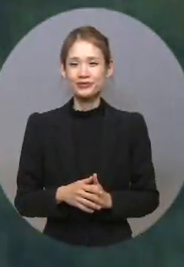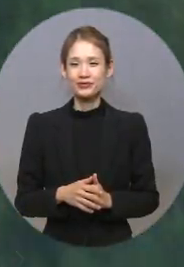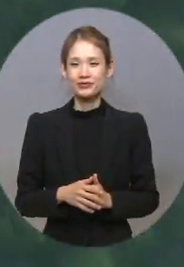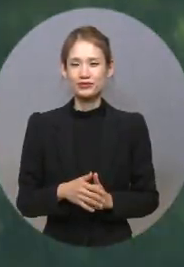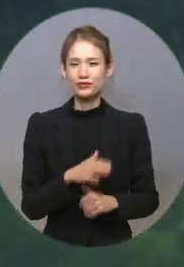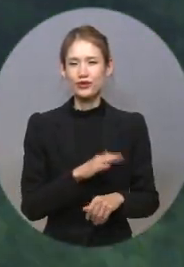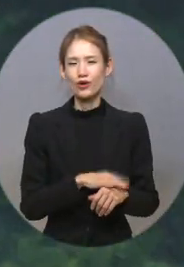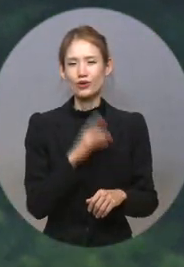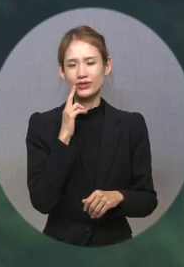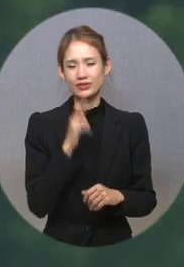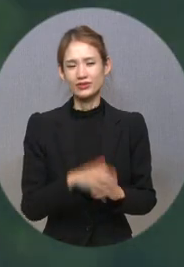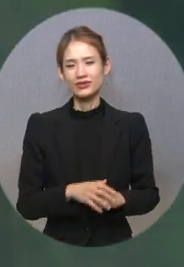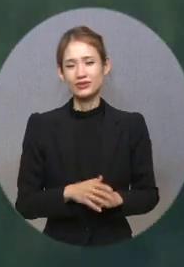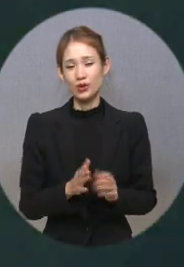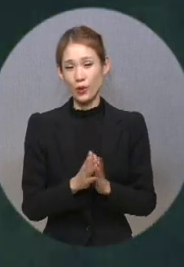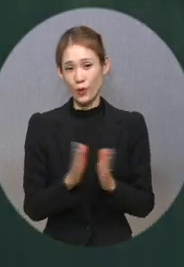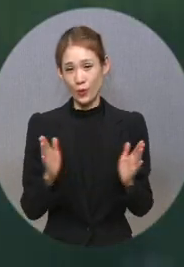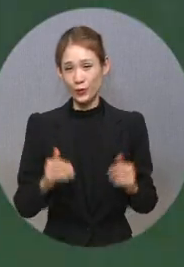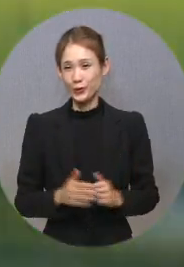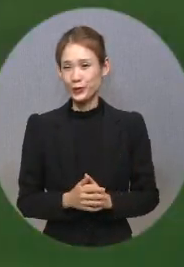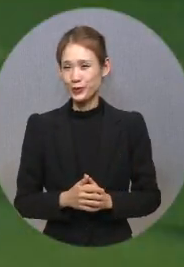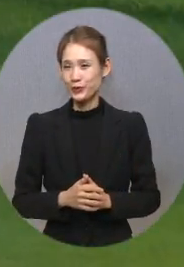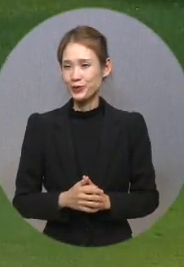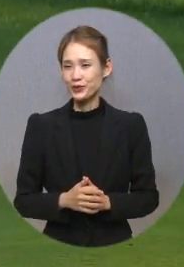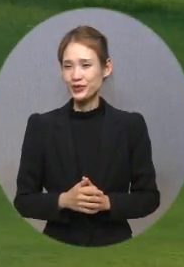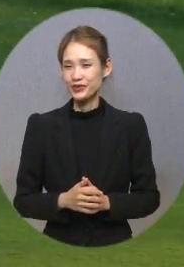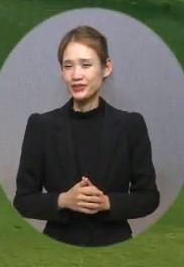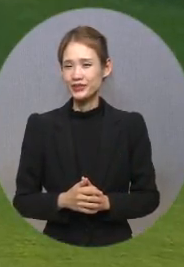너무 야, 왼쪽이다. 야. 어? 고!